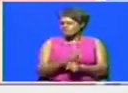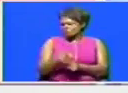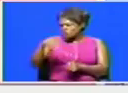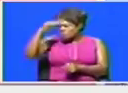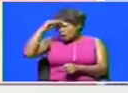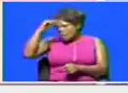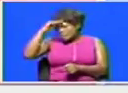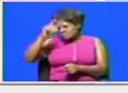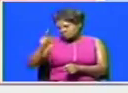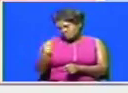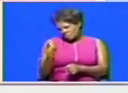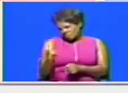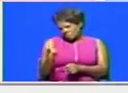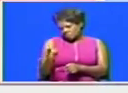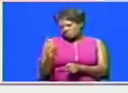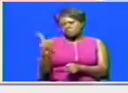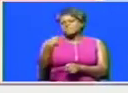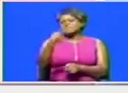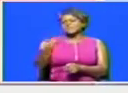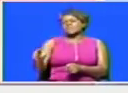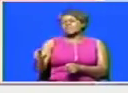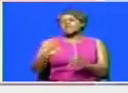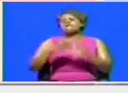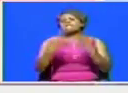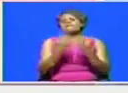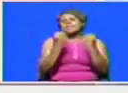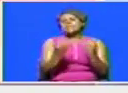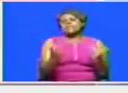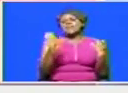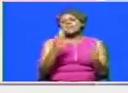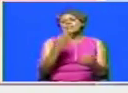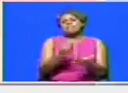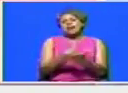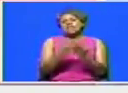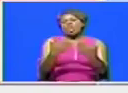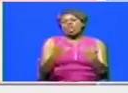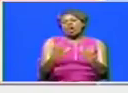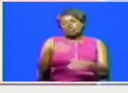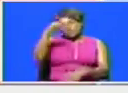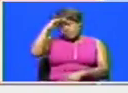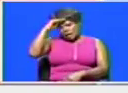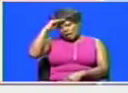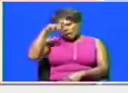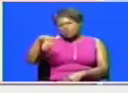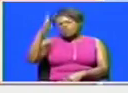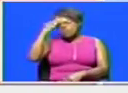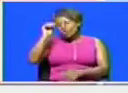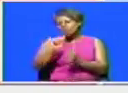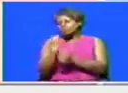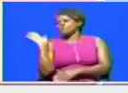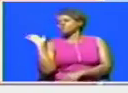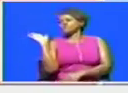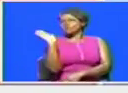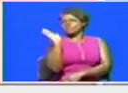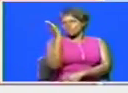na uraibu wa pombe, hapo watu wanakosea. Ndio maana familia nyingi pesa zao zinaisha kwenye bar. Mtu kila siku unajulikana mpaka na waiters wa bar na wale wenye